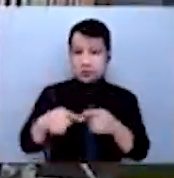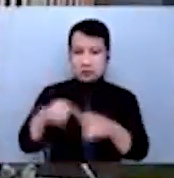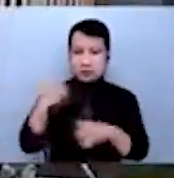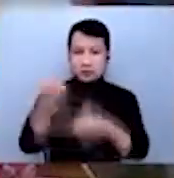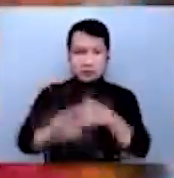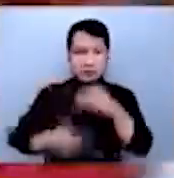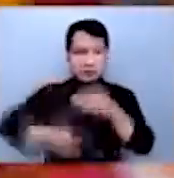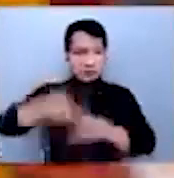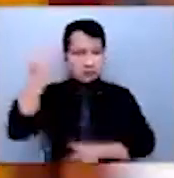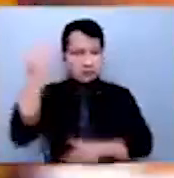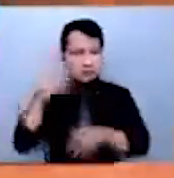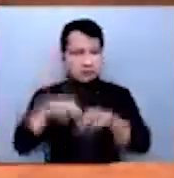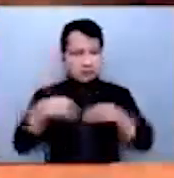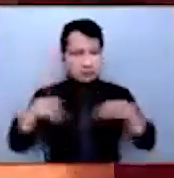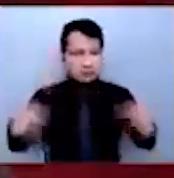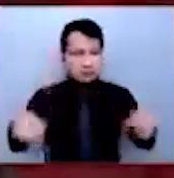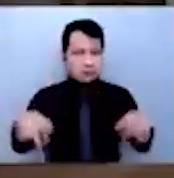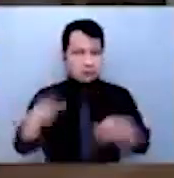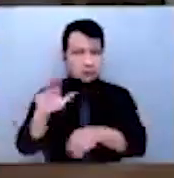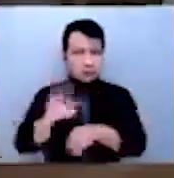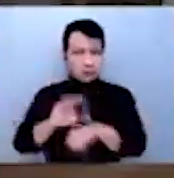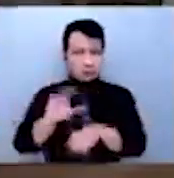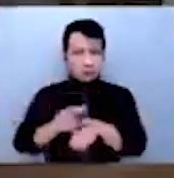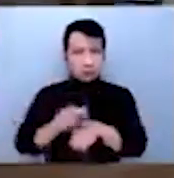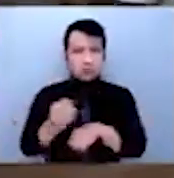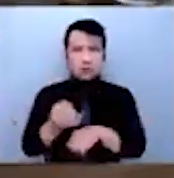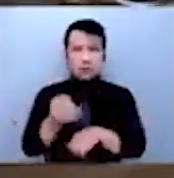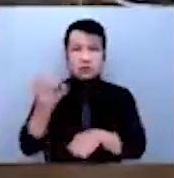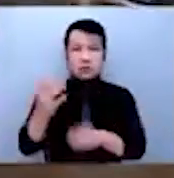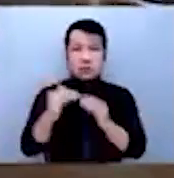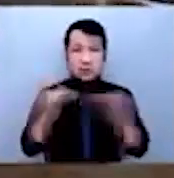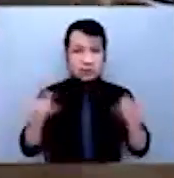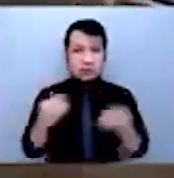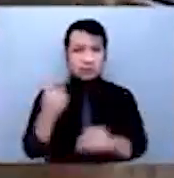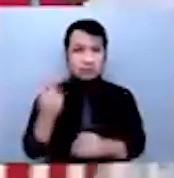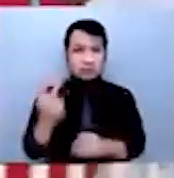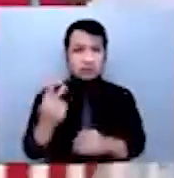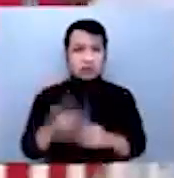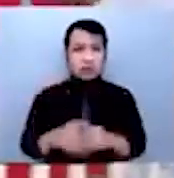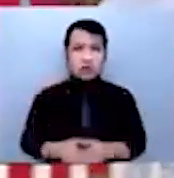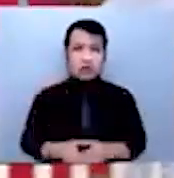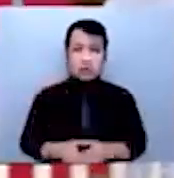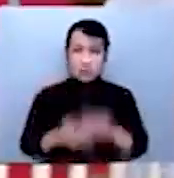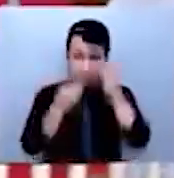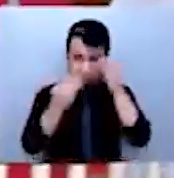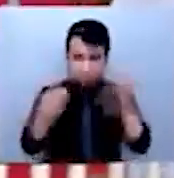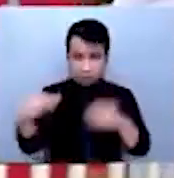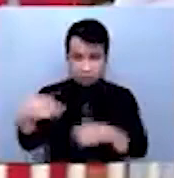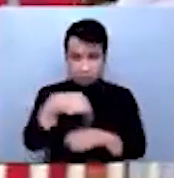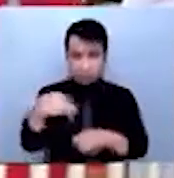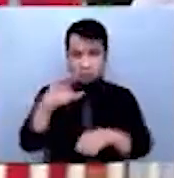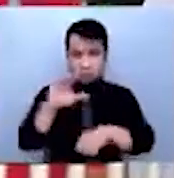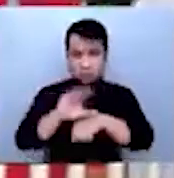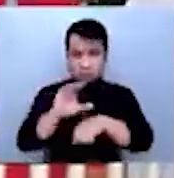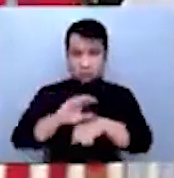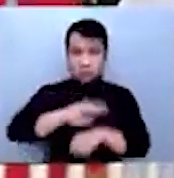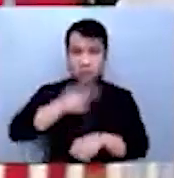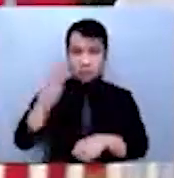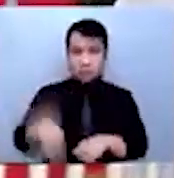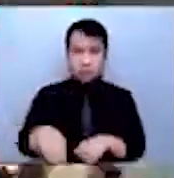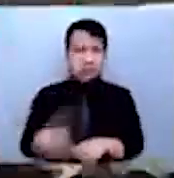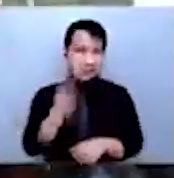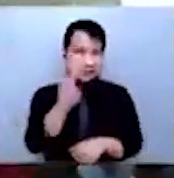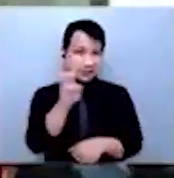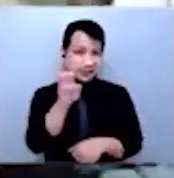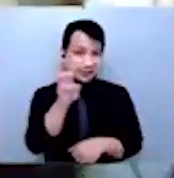ang seating capacity sa mga simbahang nasa ilalim ng Alert Level 2. Kaya naman sa Quiapo Church sa Maynila, hanggang 600 na ang